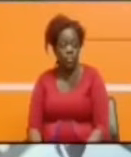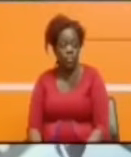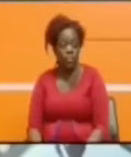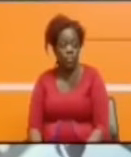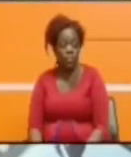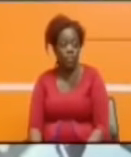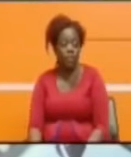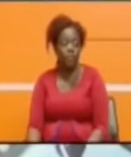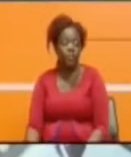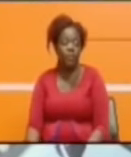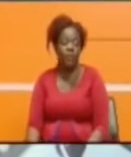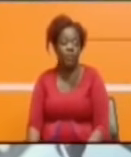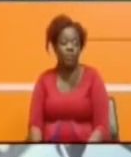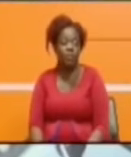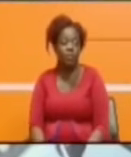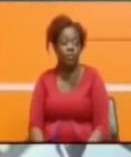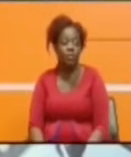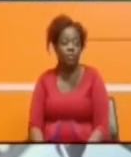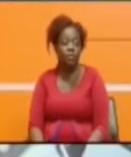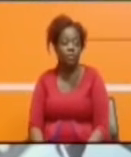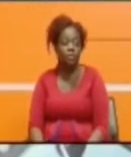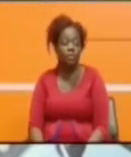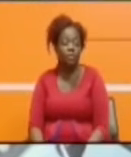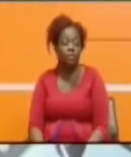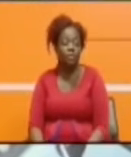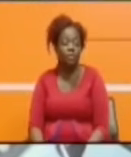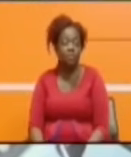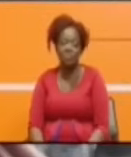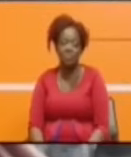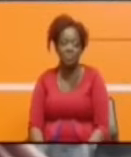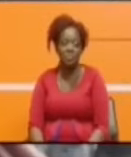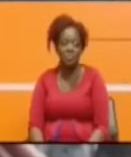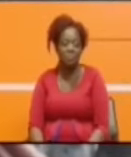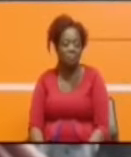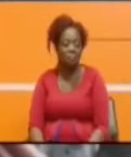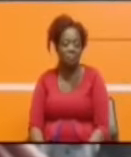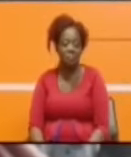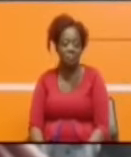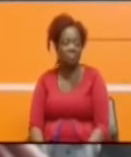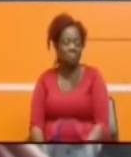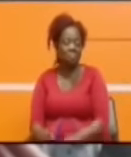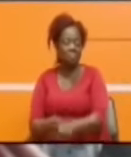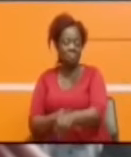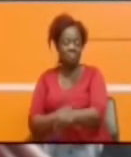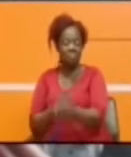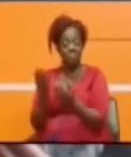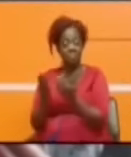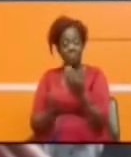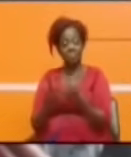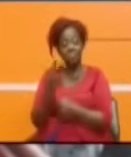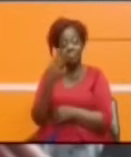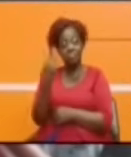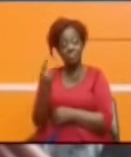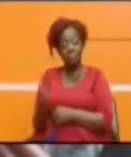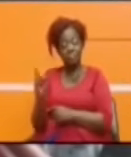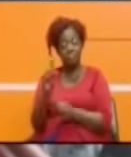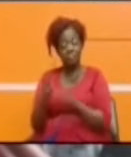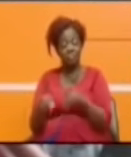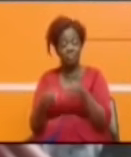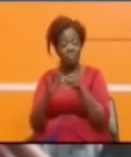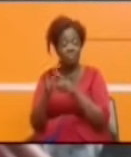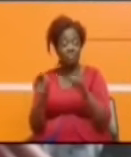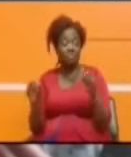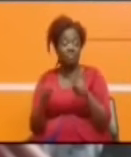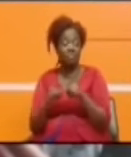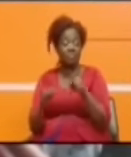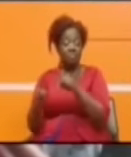Long service with good conduct gold 30 years plus. Ku mukolo guno abantu 5 omwomu baweereddwa emidaali nga ku bano